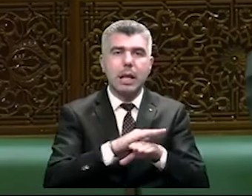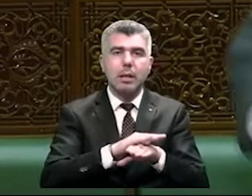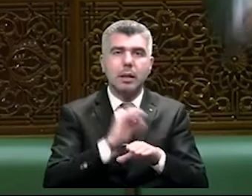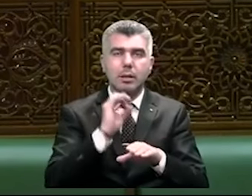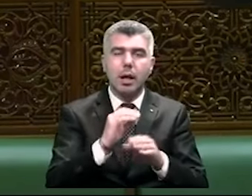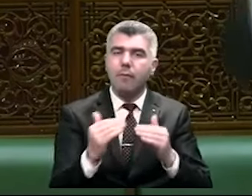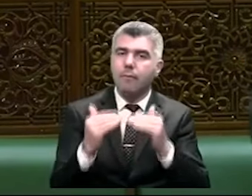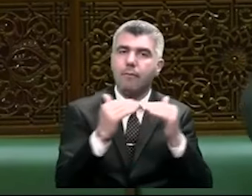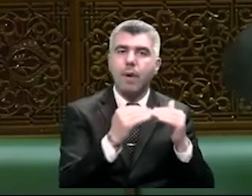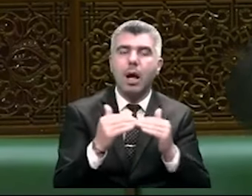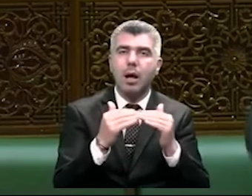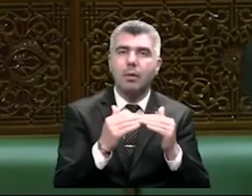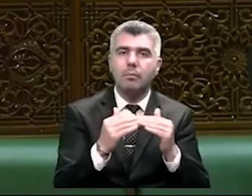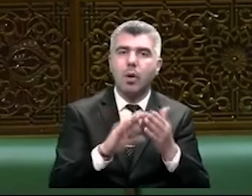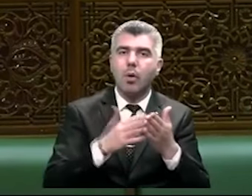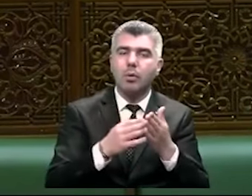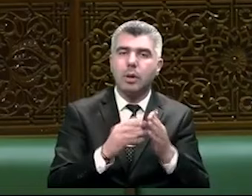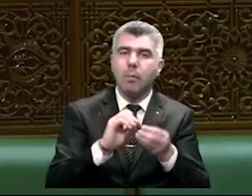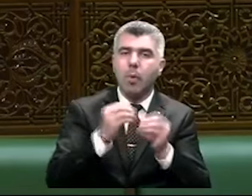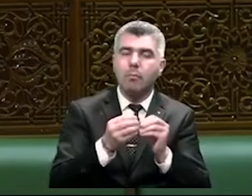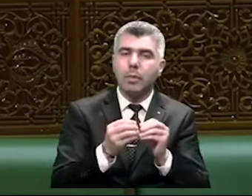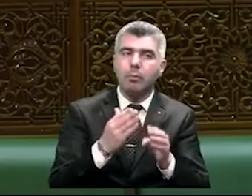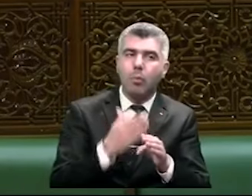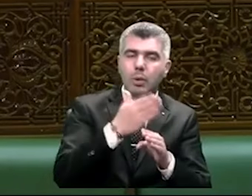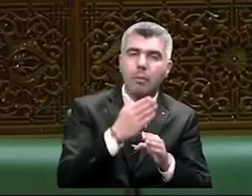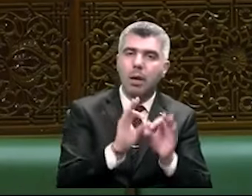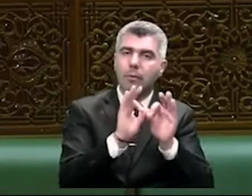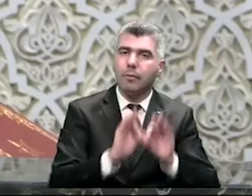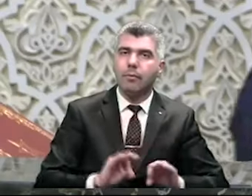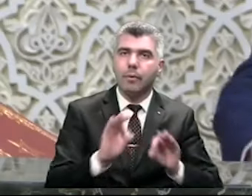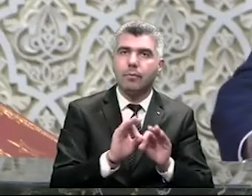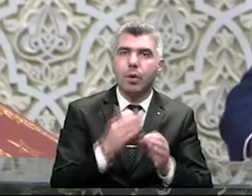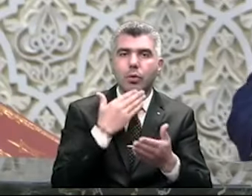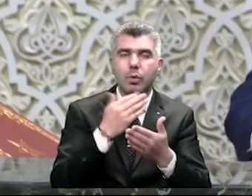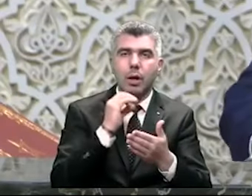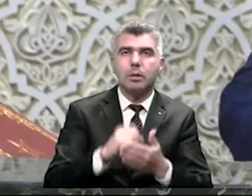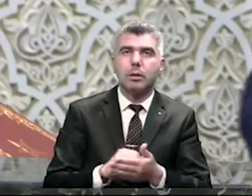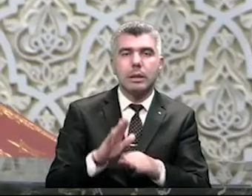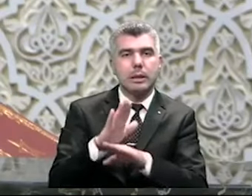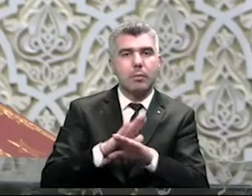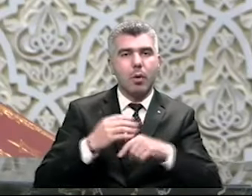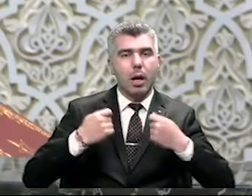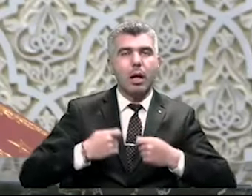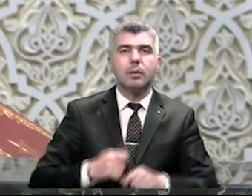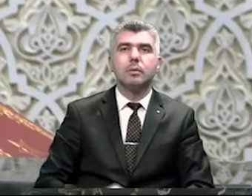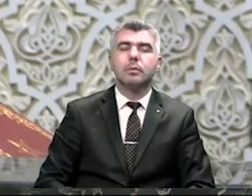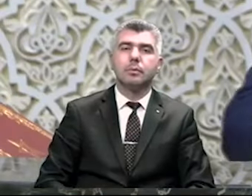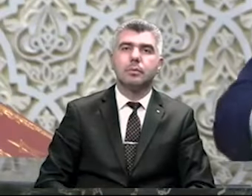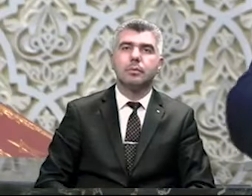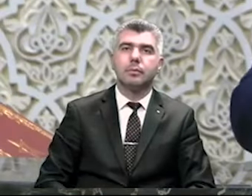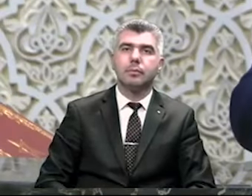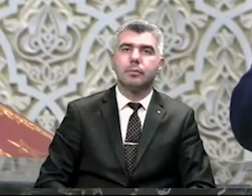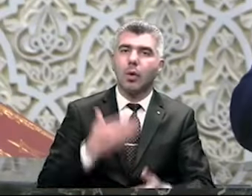احنا متفقين على ان ندير الوسط لحل هذا المشكل المشكل ديالنا كام شكرا شكرا شكرا